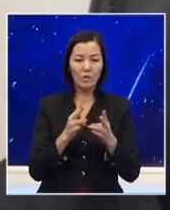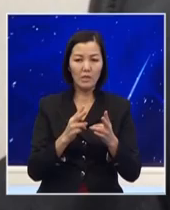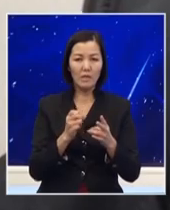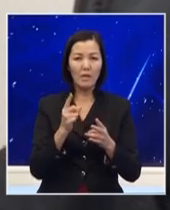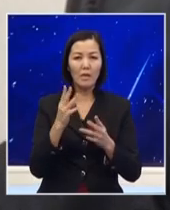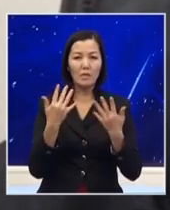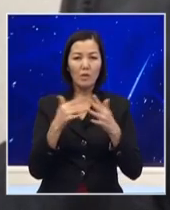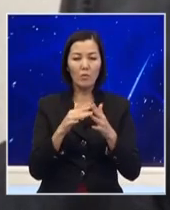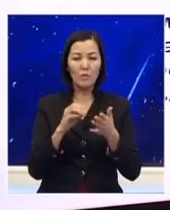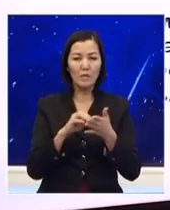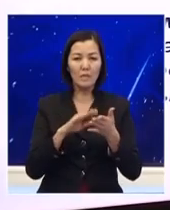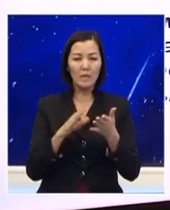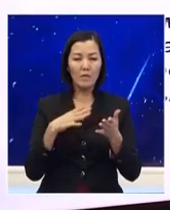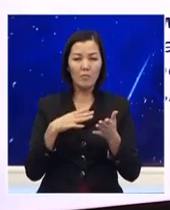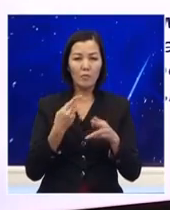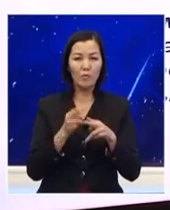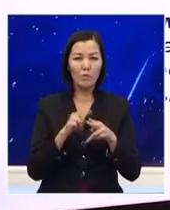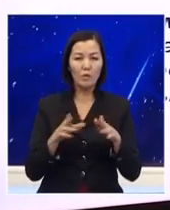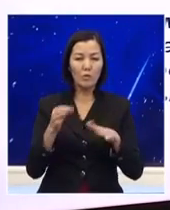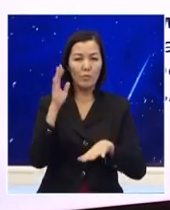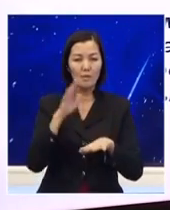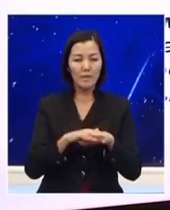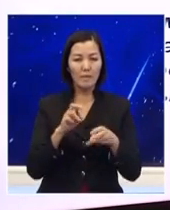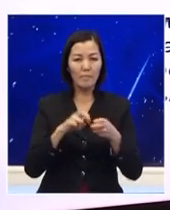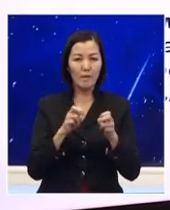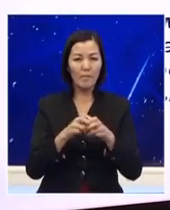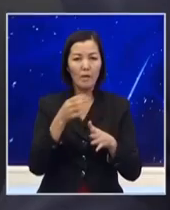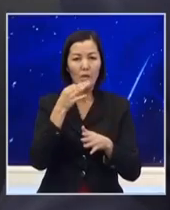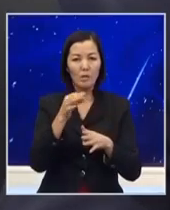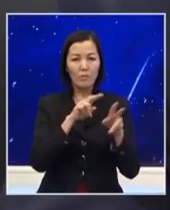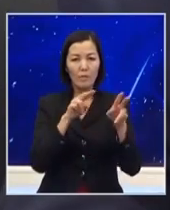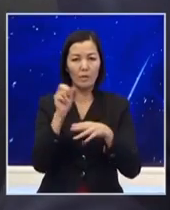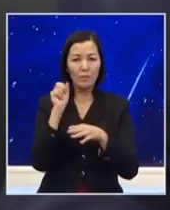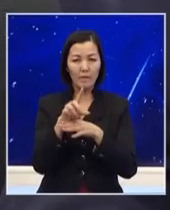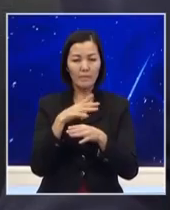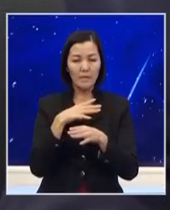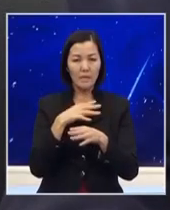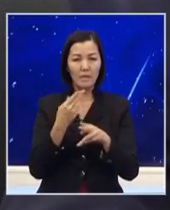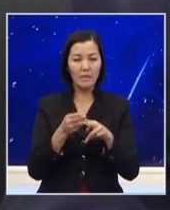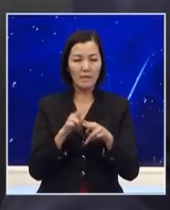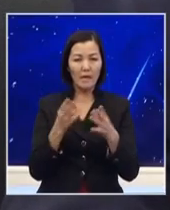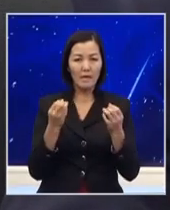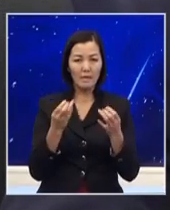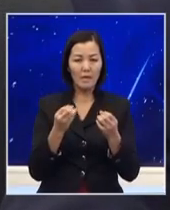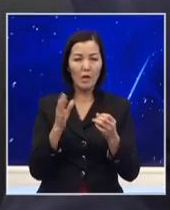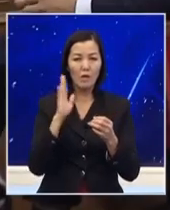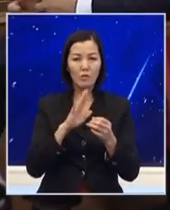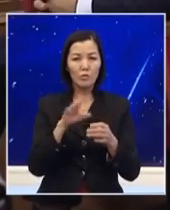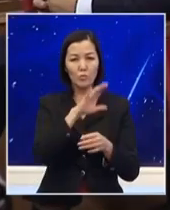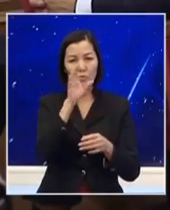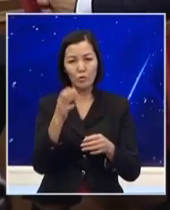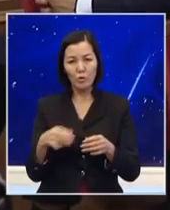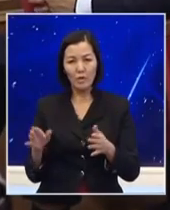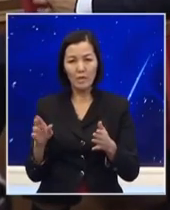ауылдық округте тіркеліп отыр. Осы ретте облыс басшысы бұл мәселені жауаптыларға бақылауға алуды тапсырды. Мұнан бөлек аудандағы су жүйелері де